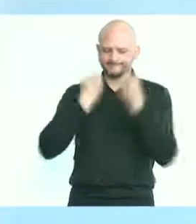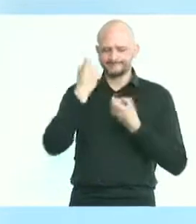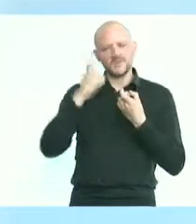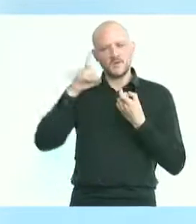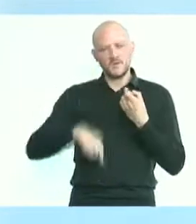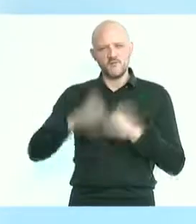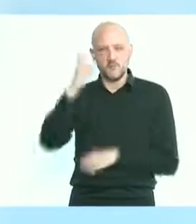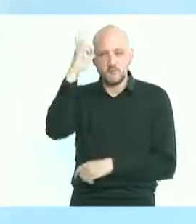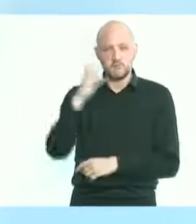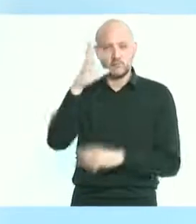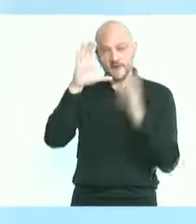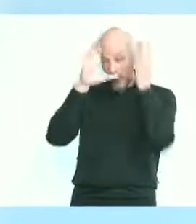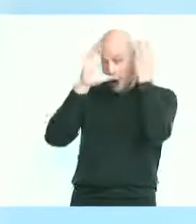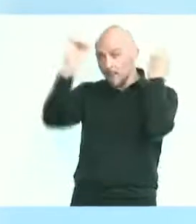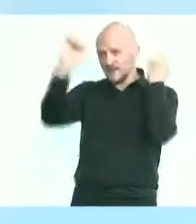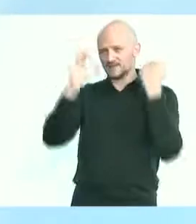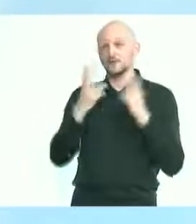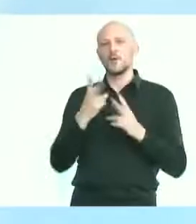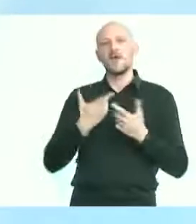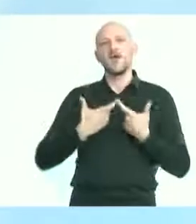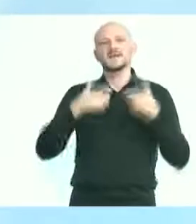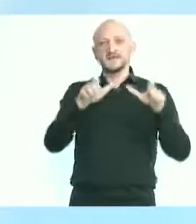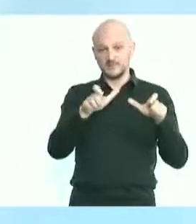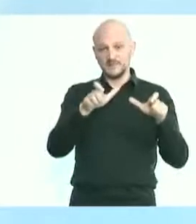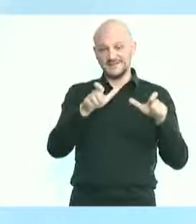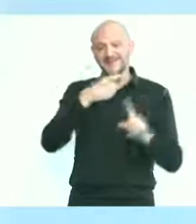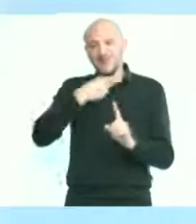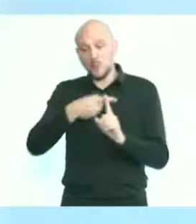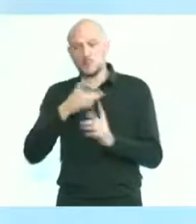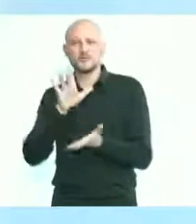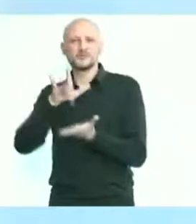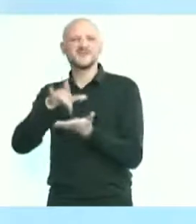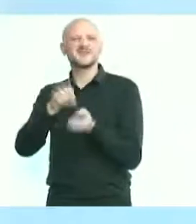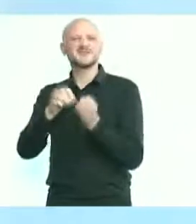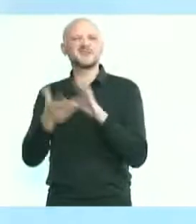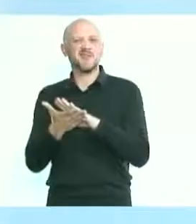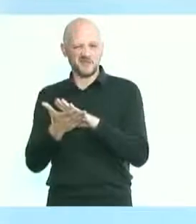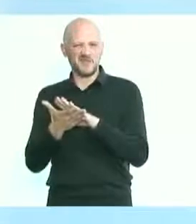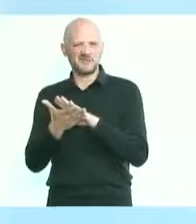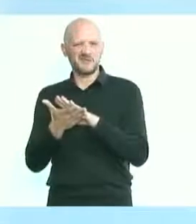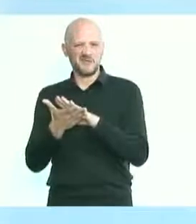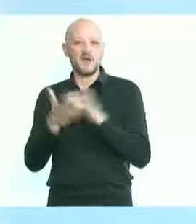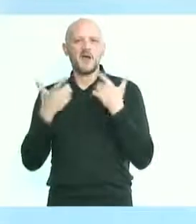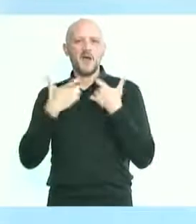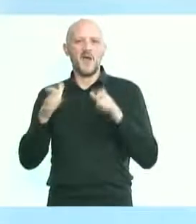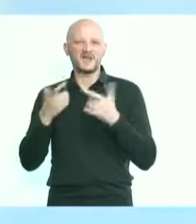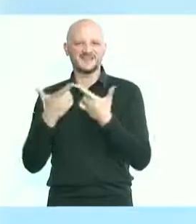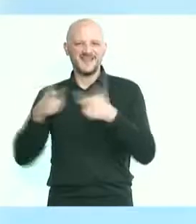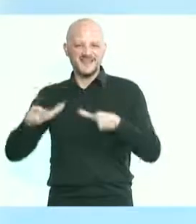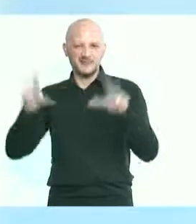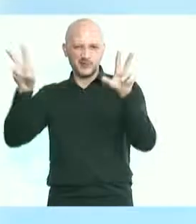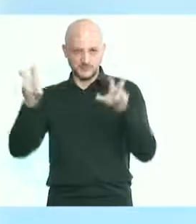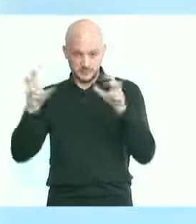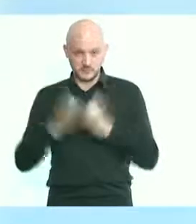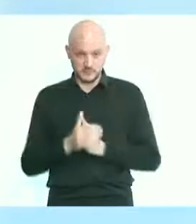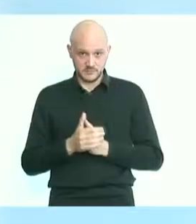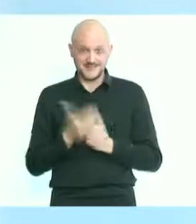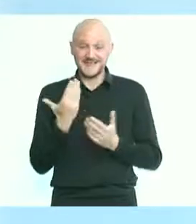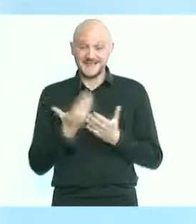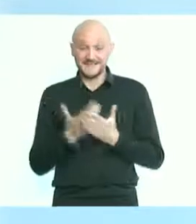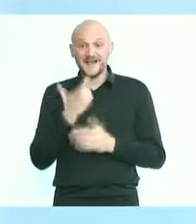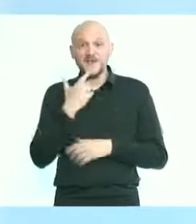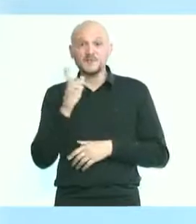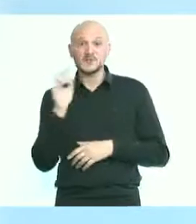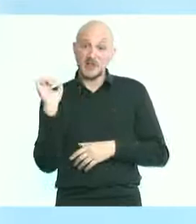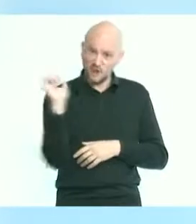et du site Accès Libre, dont vous avez vu la présentation, qui va permettre le recensement par les utilisateurs eux-mêmes